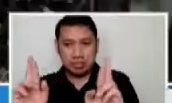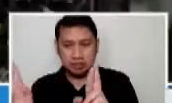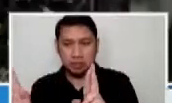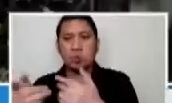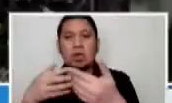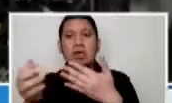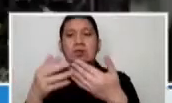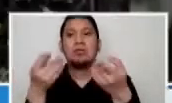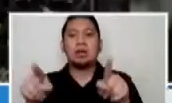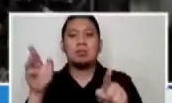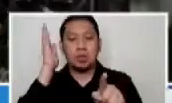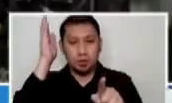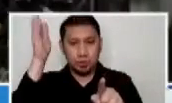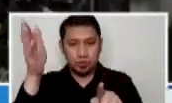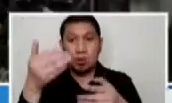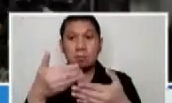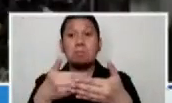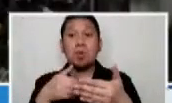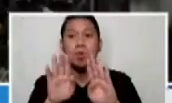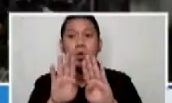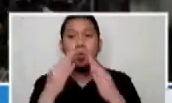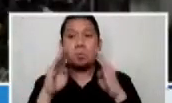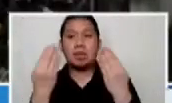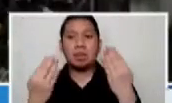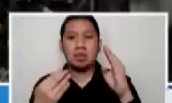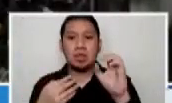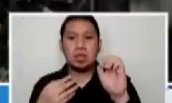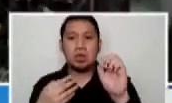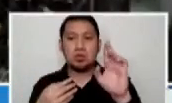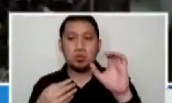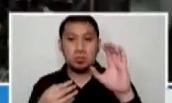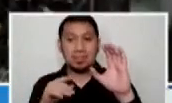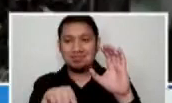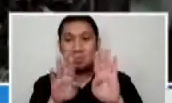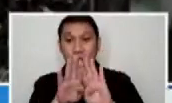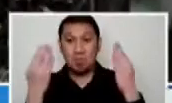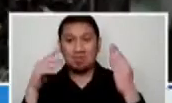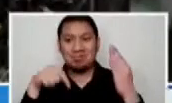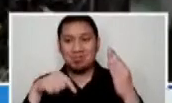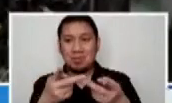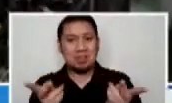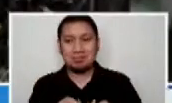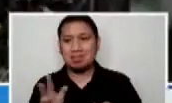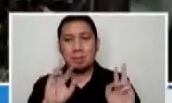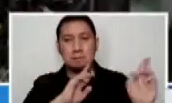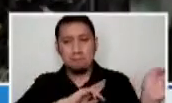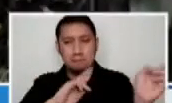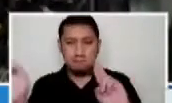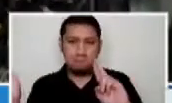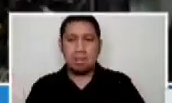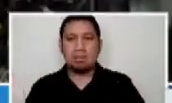na rin sa mga kapatid nating Muslim na ginugunita ang Eid al-Fitr o ang pagkatapos ng Ramadan at ng